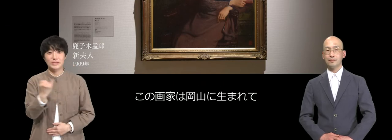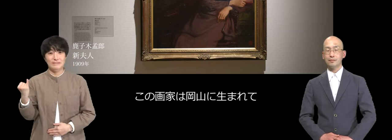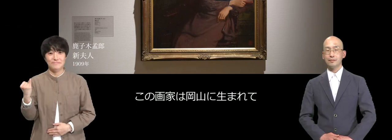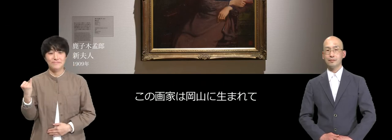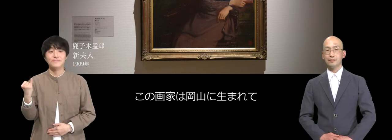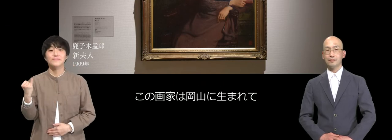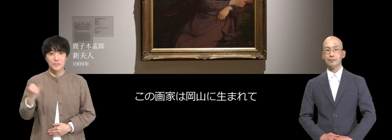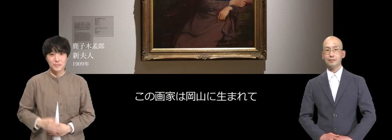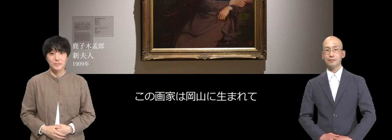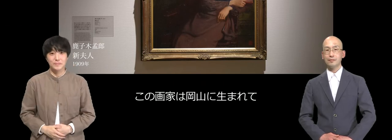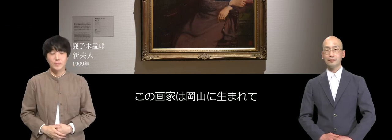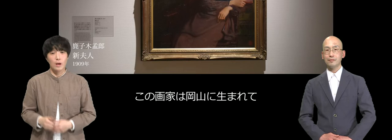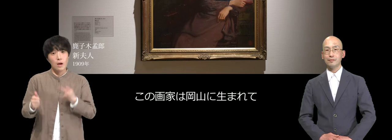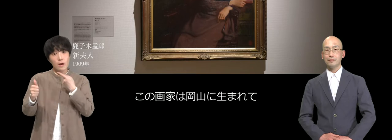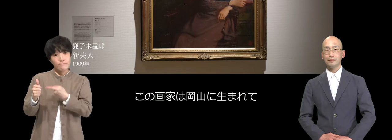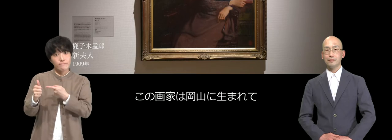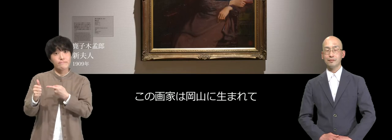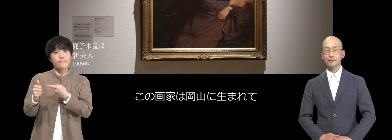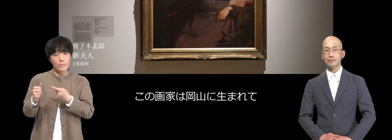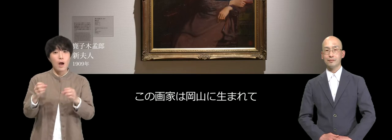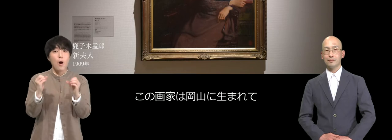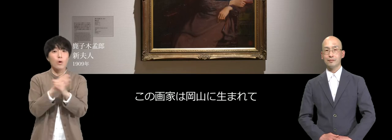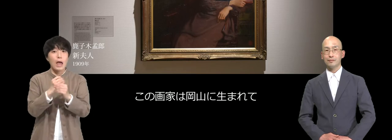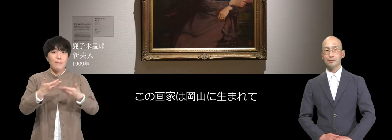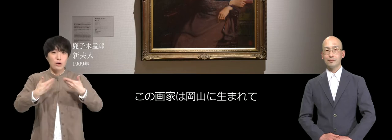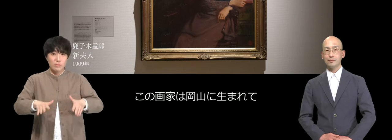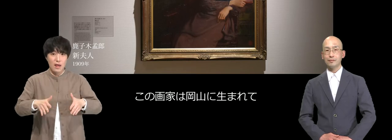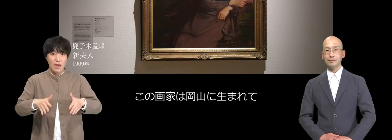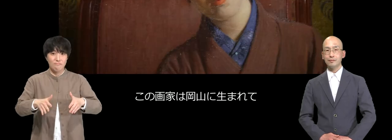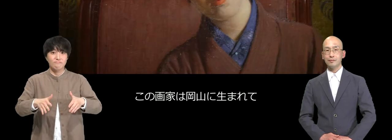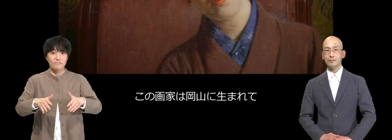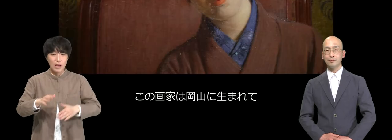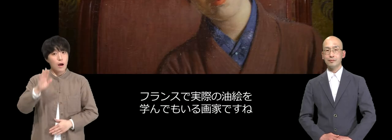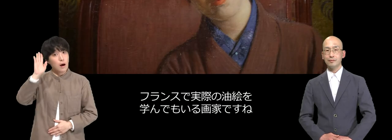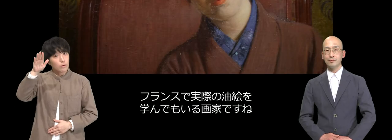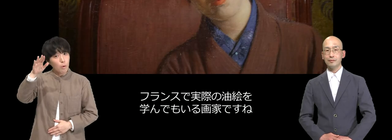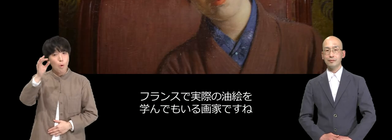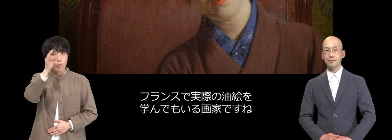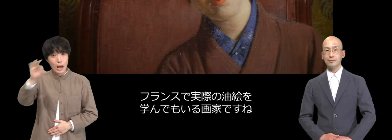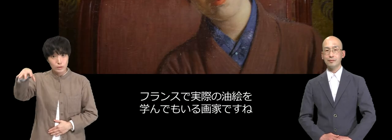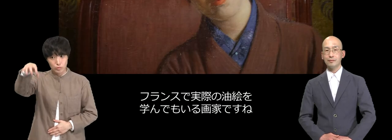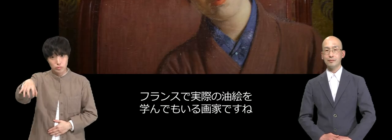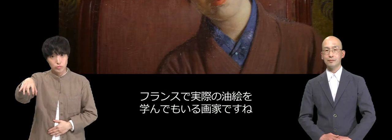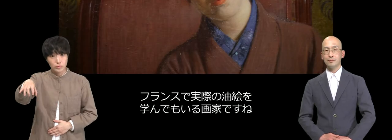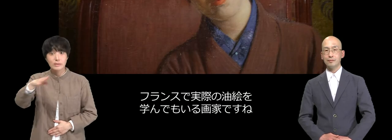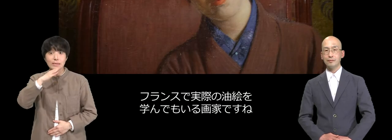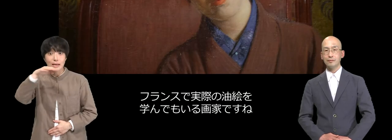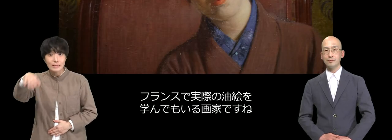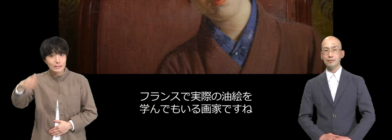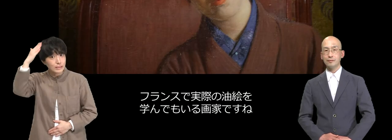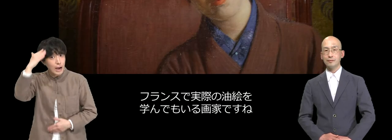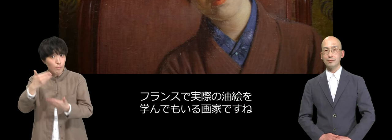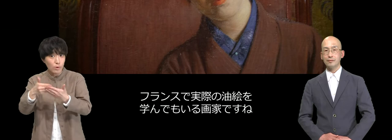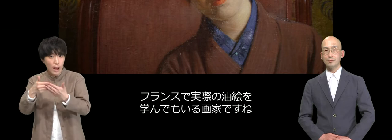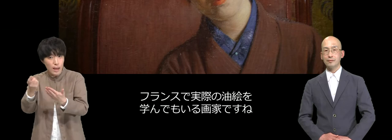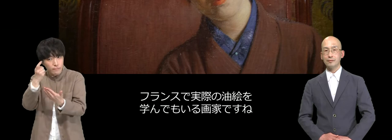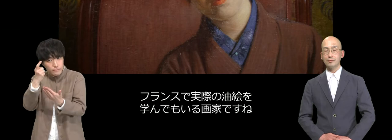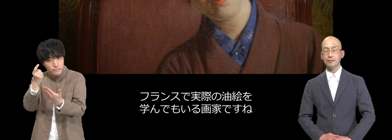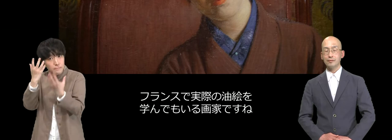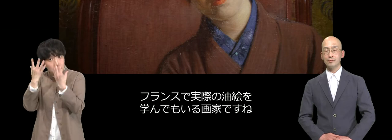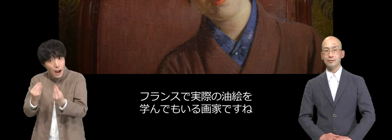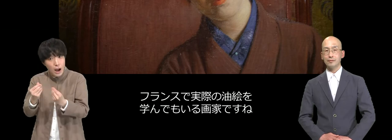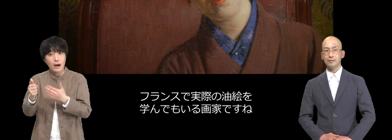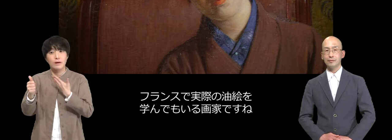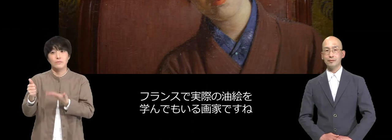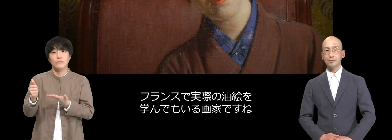はまああの小神山にまあ生まれてでフランスで実際ナブラ岩間